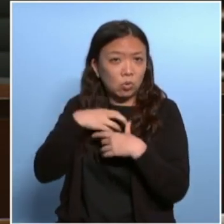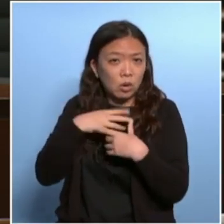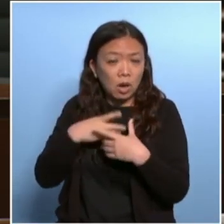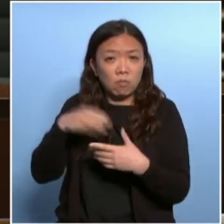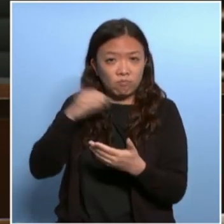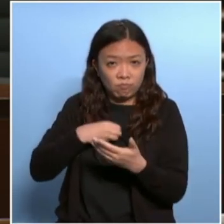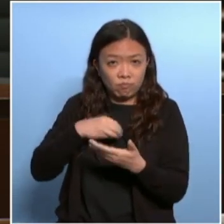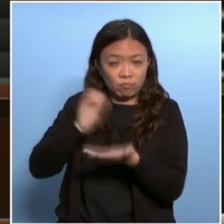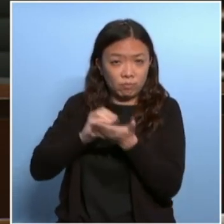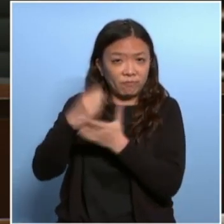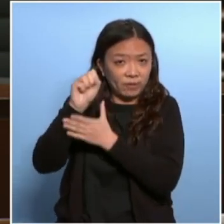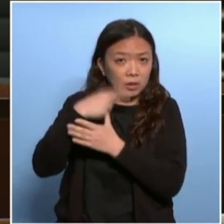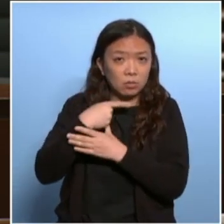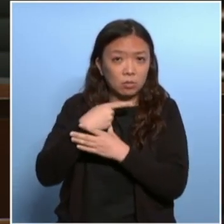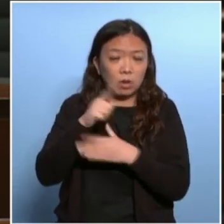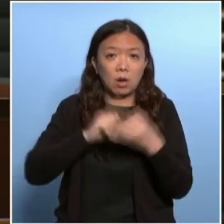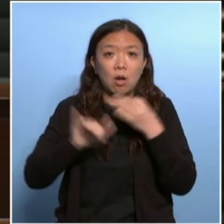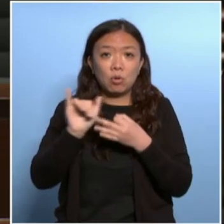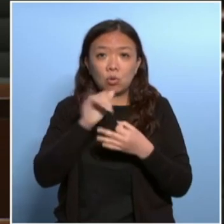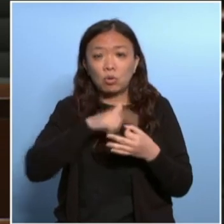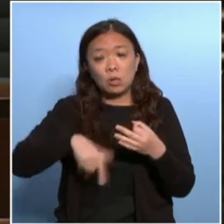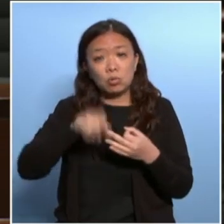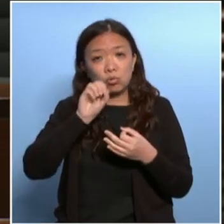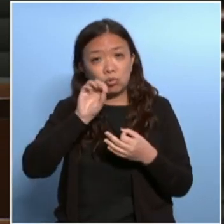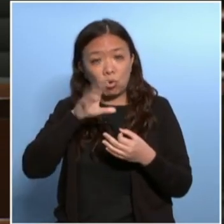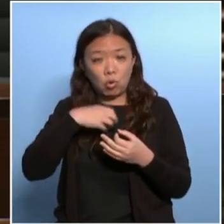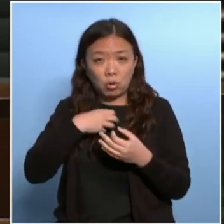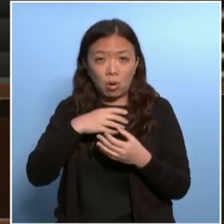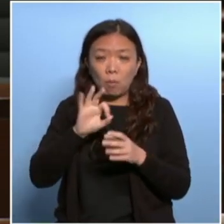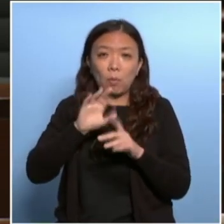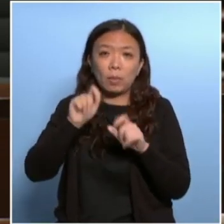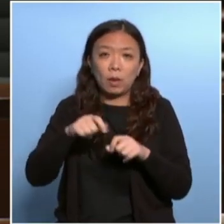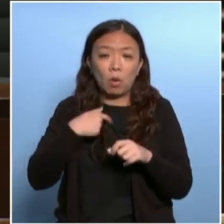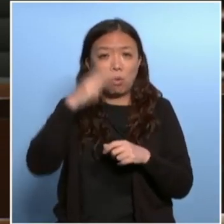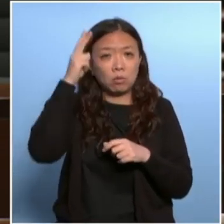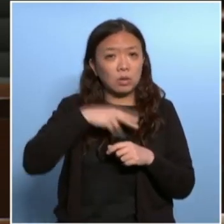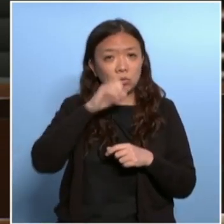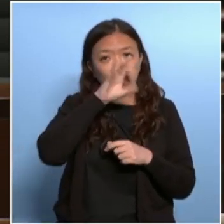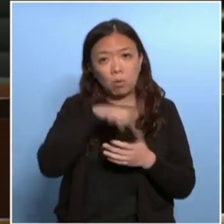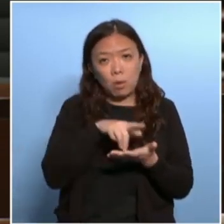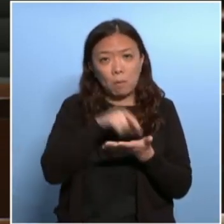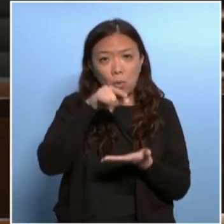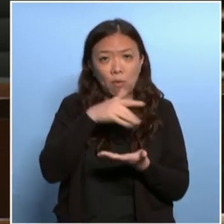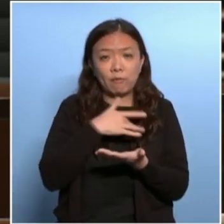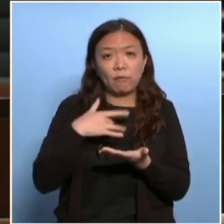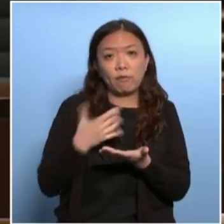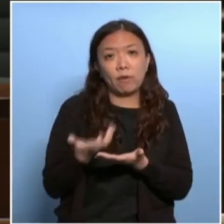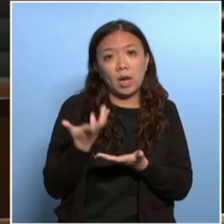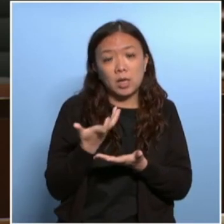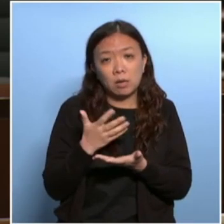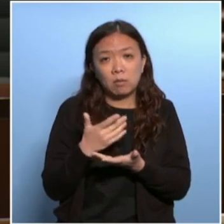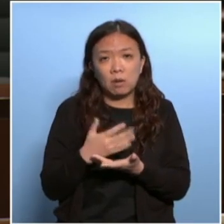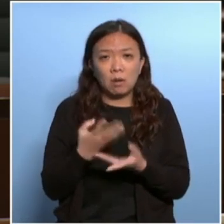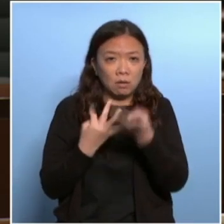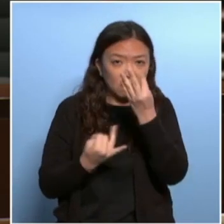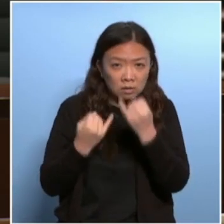的。容議員那個呢，我完全覺得沒問題。譬如我成日在本會舉個例，我提什麼武漢肺炎，那就已經幾十